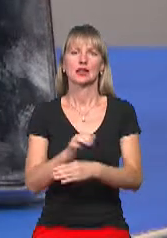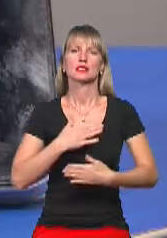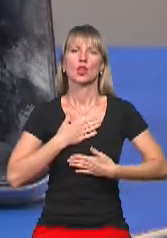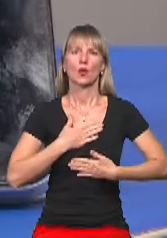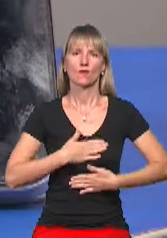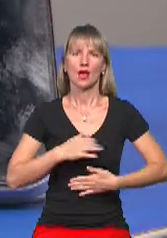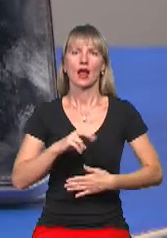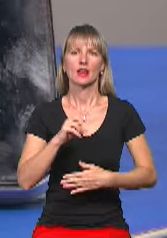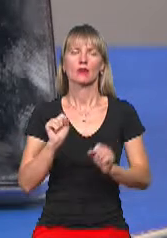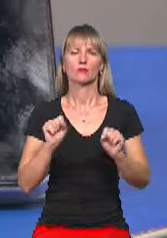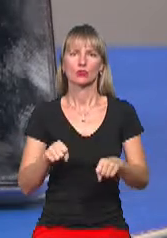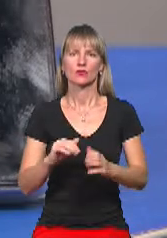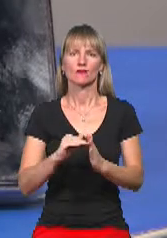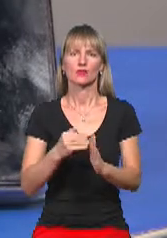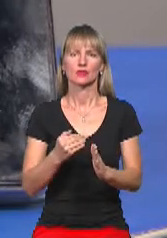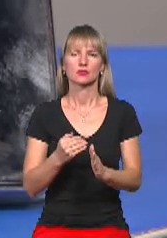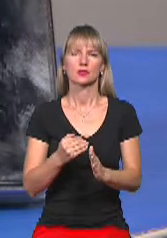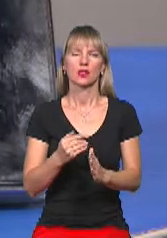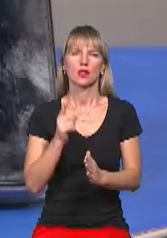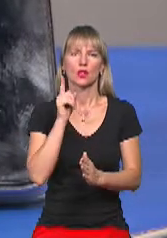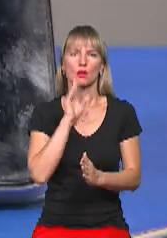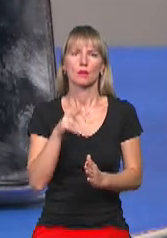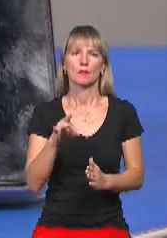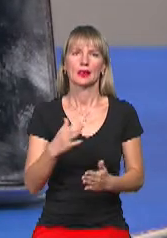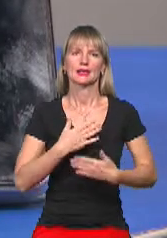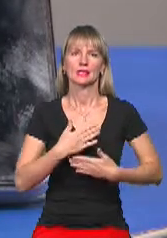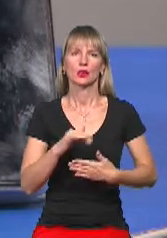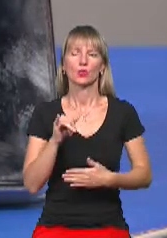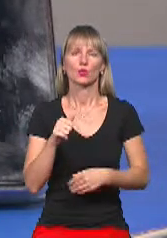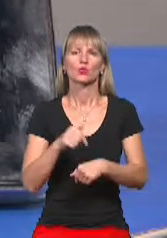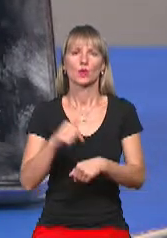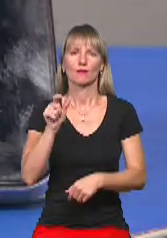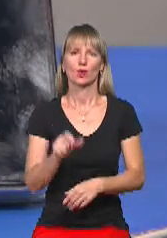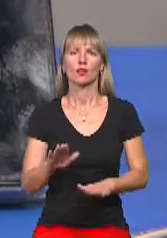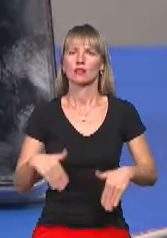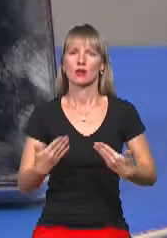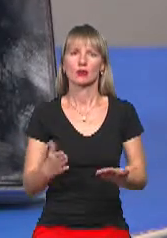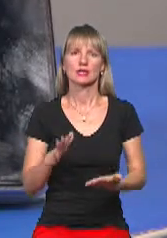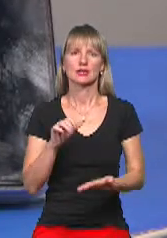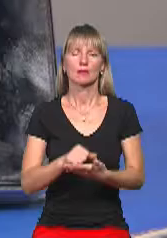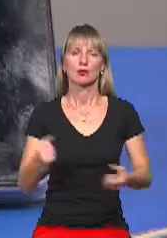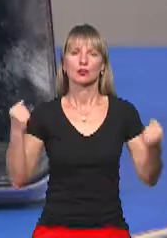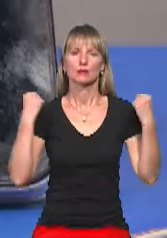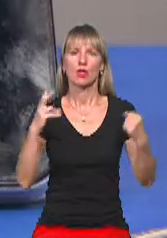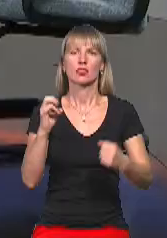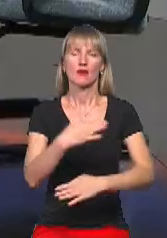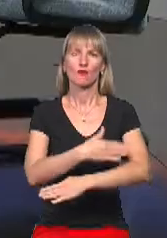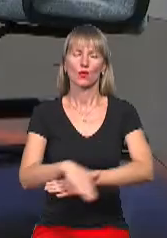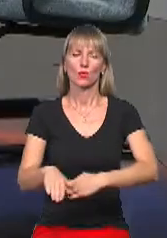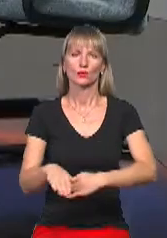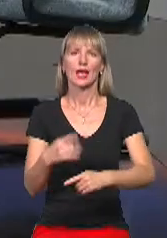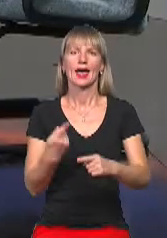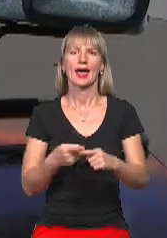задовільний, але він може викликати незначний дискомфорт при диханні у чутливих людей. Не рекомендується займатися спортом на вулиці. Тобто